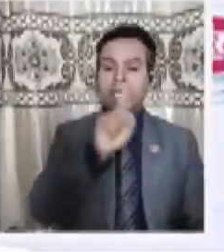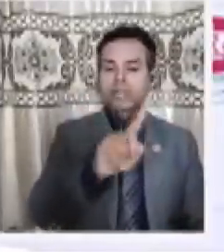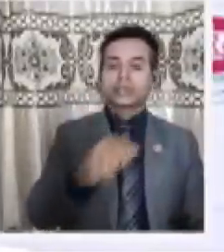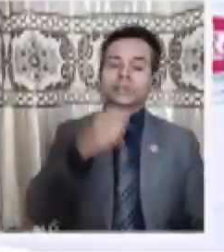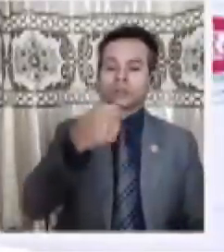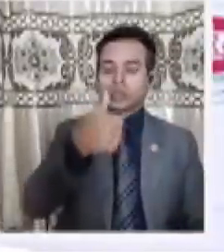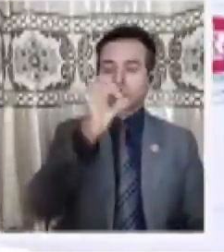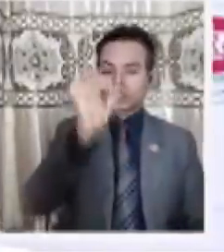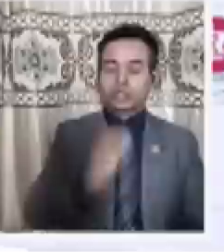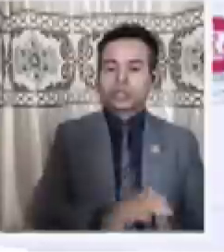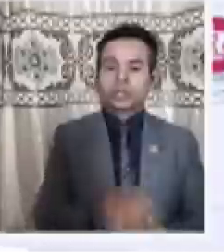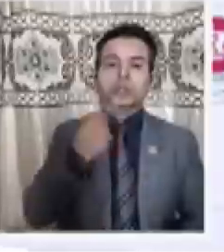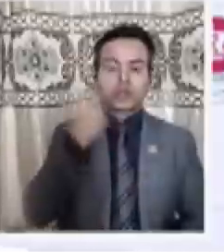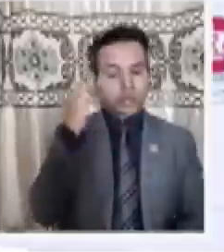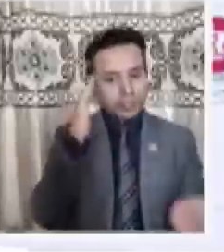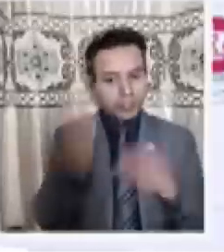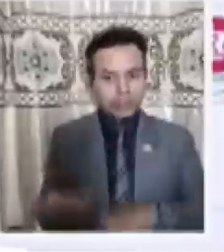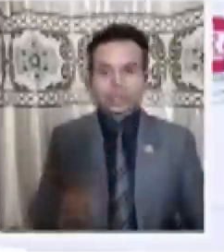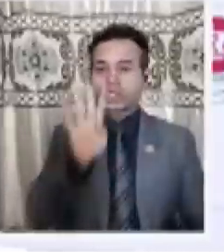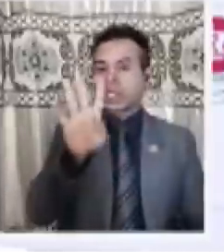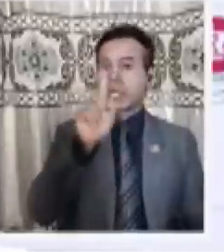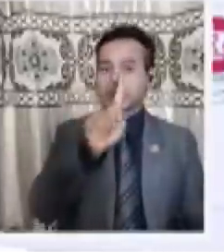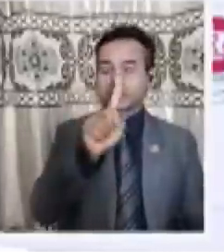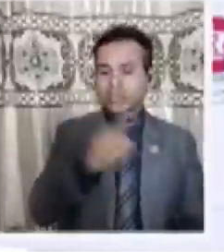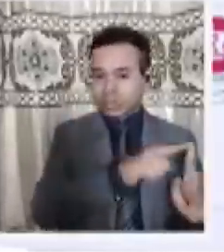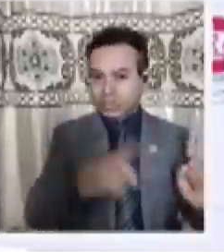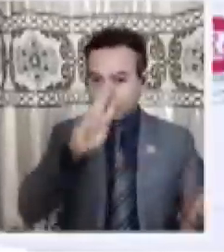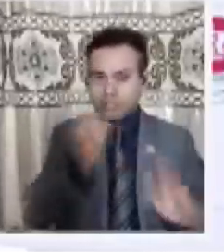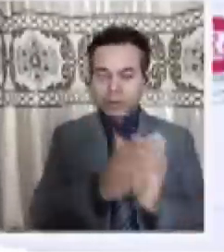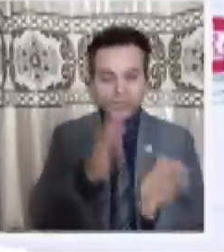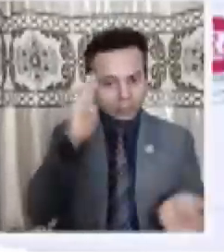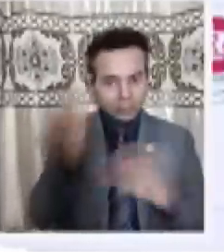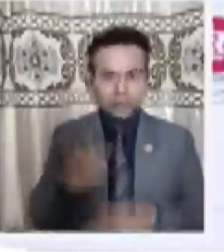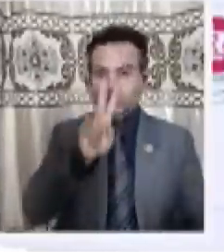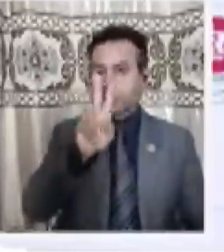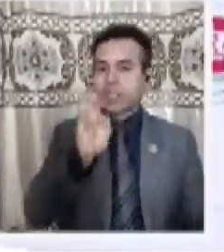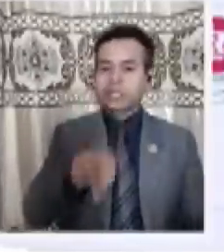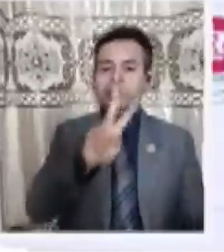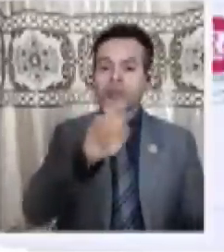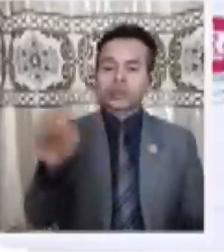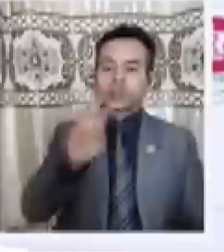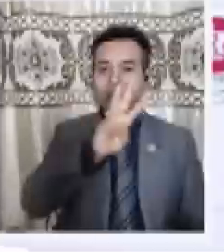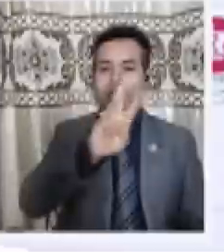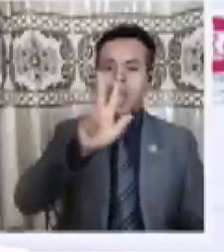24 ঘন্টায় মৃত্যুবরণ করেছেন 41 জন এবং এ পর্যন্ত 2,238 জন। শনাক্ত বিবেচনায় মৃত্যুর